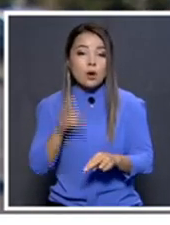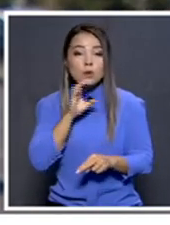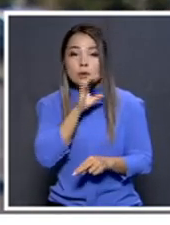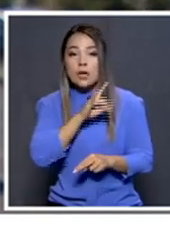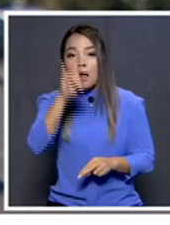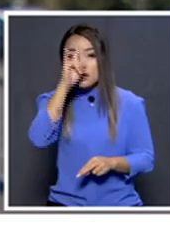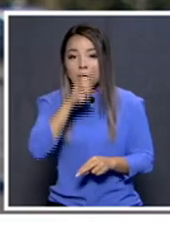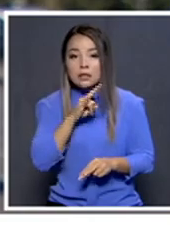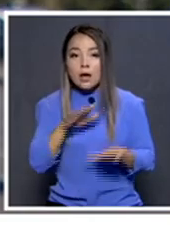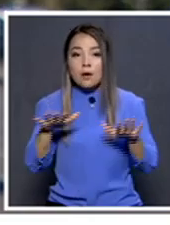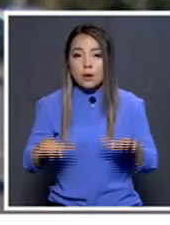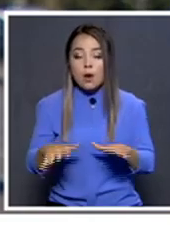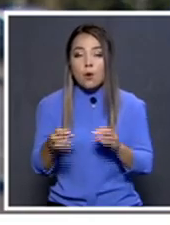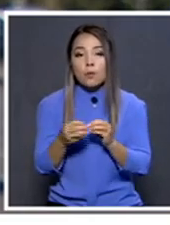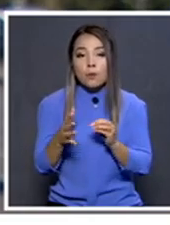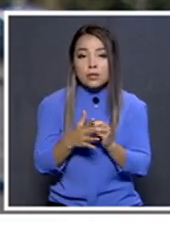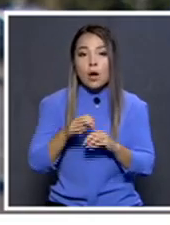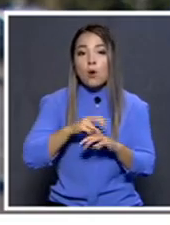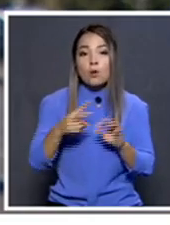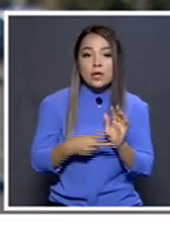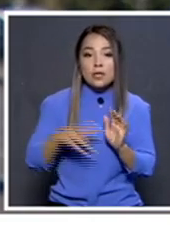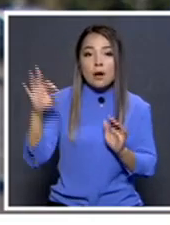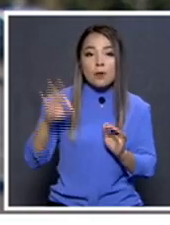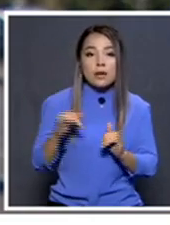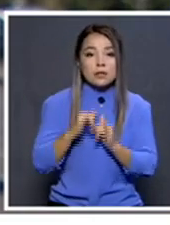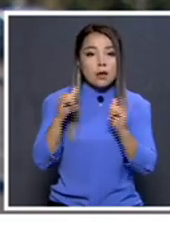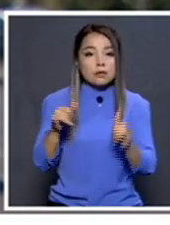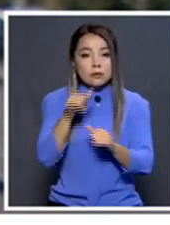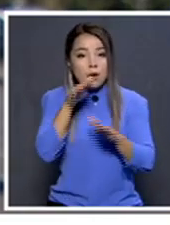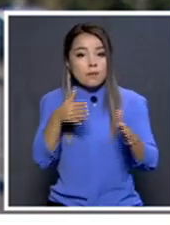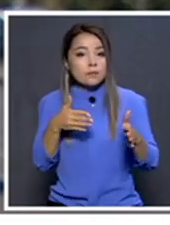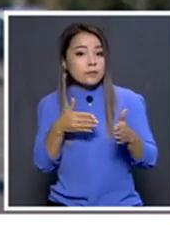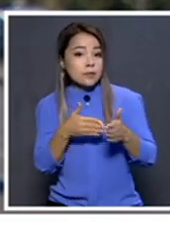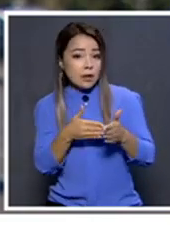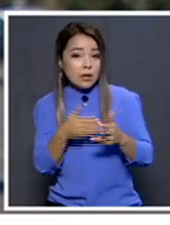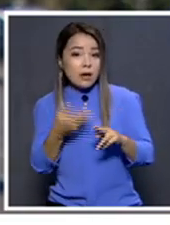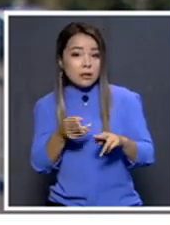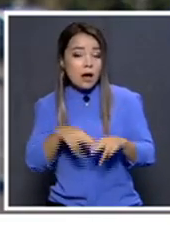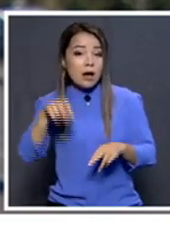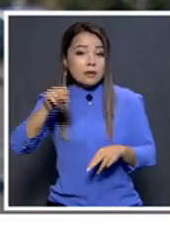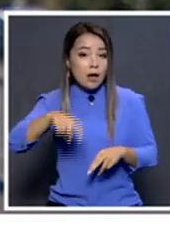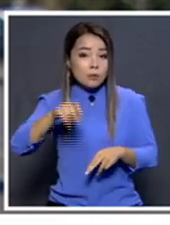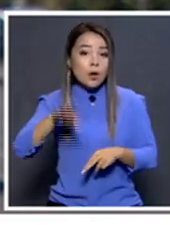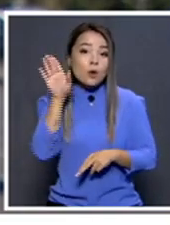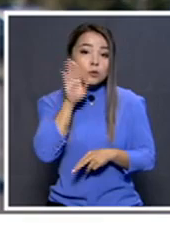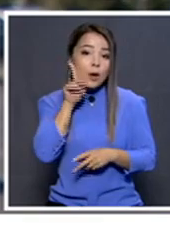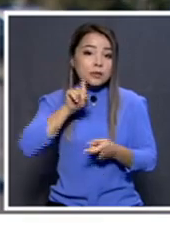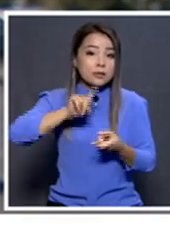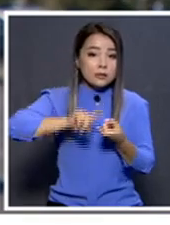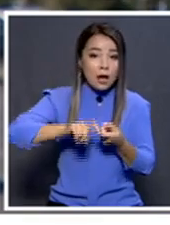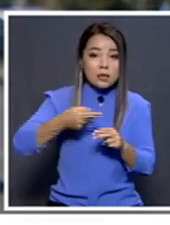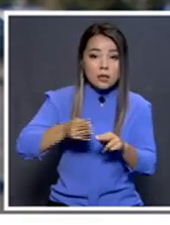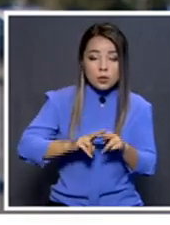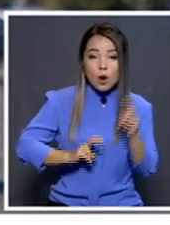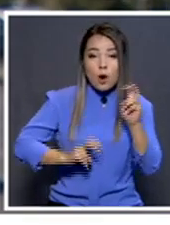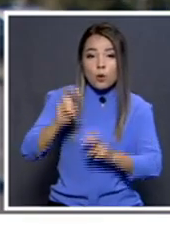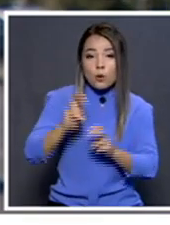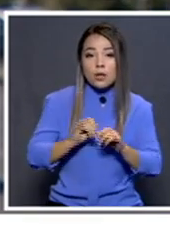да 15-17% аспайды. Яғни тамшылап суғар жағдайда оның